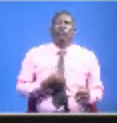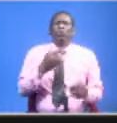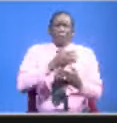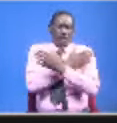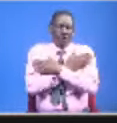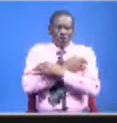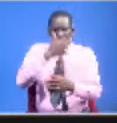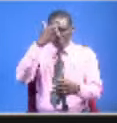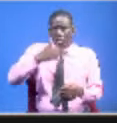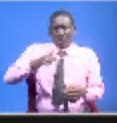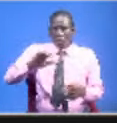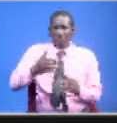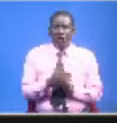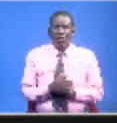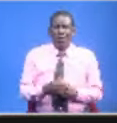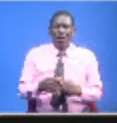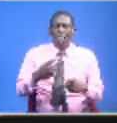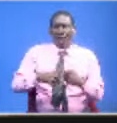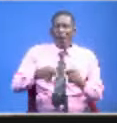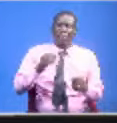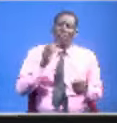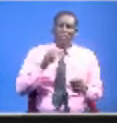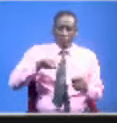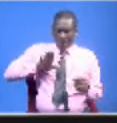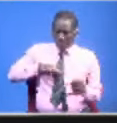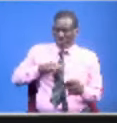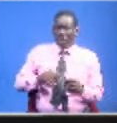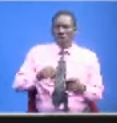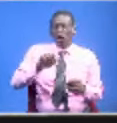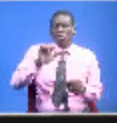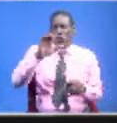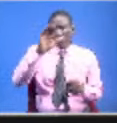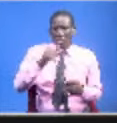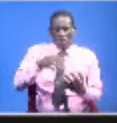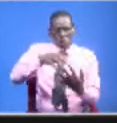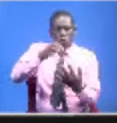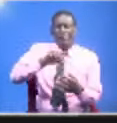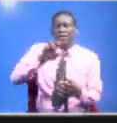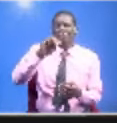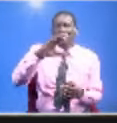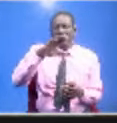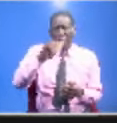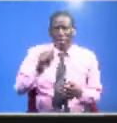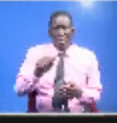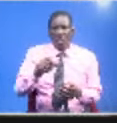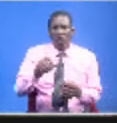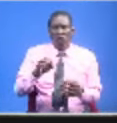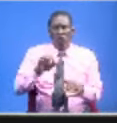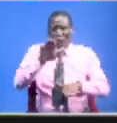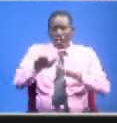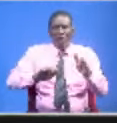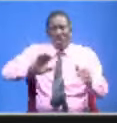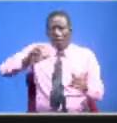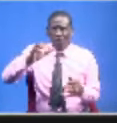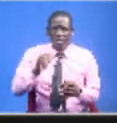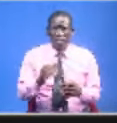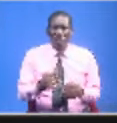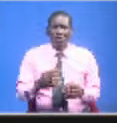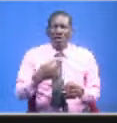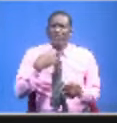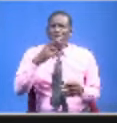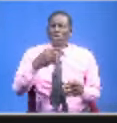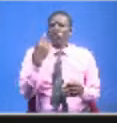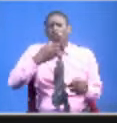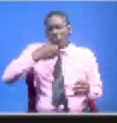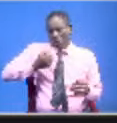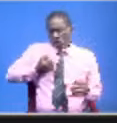Thika Town. Her mother, Lucy Njeri, a nominated member of the county assembly in Kirinyaga County, says her only daughter was